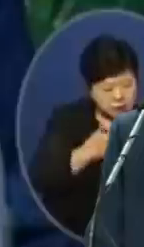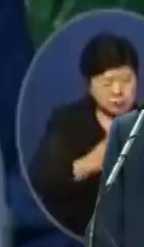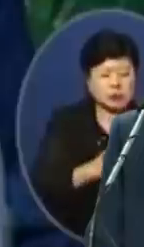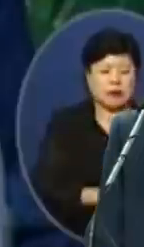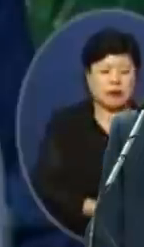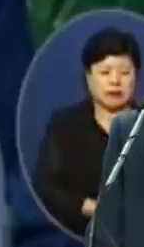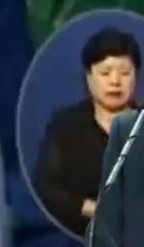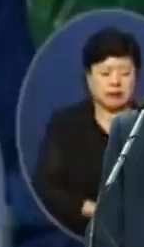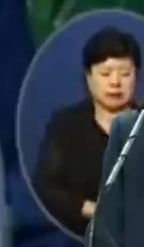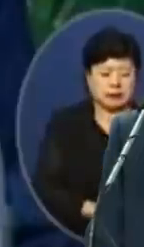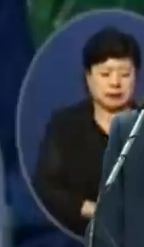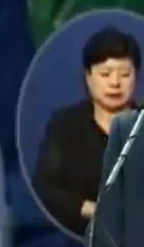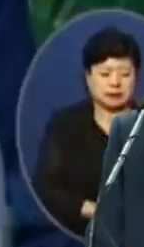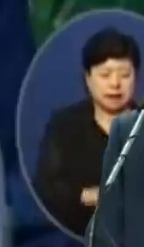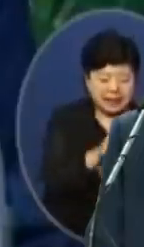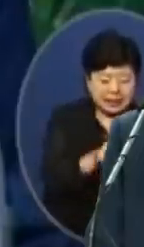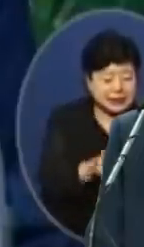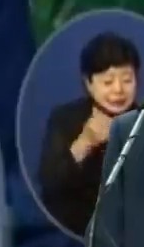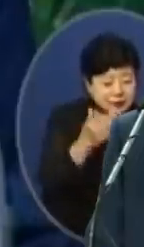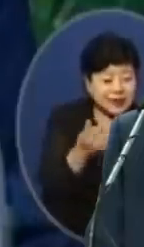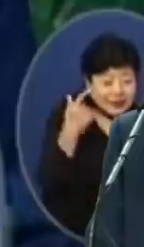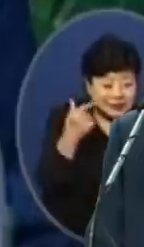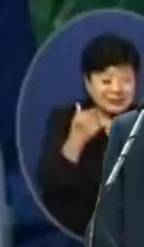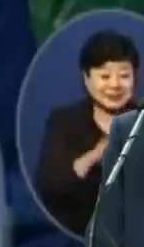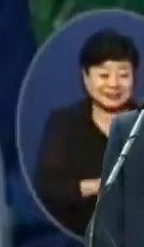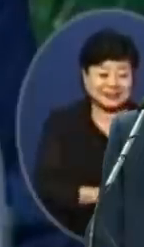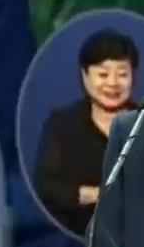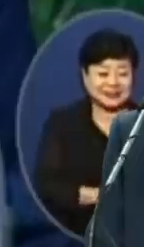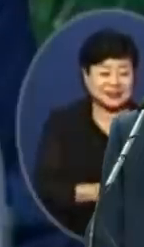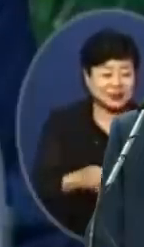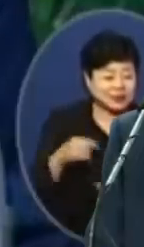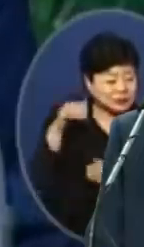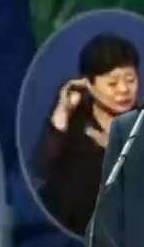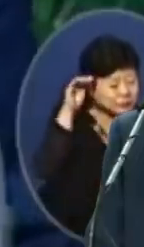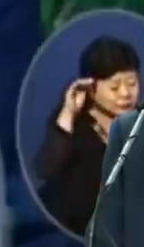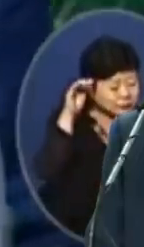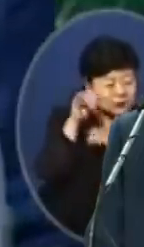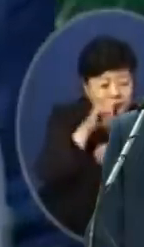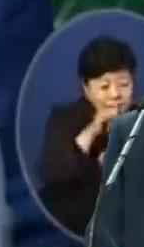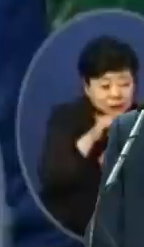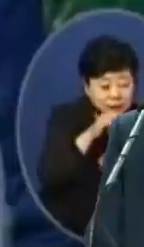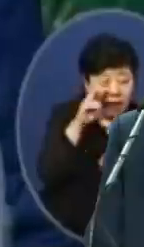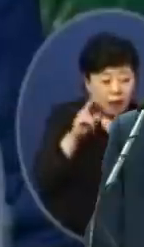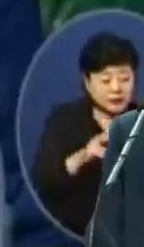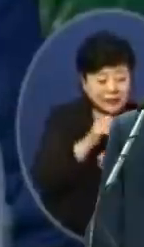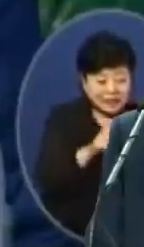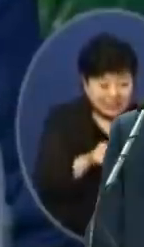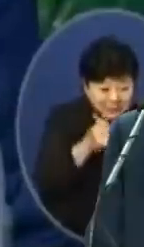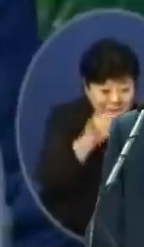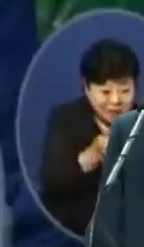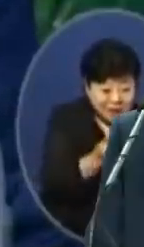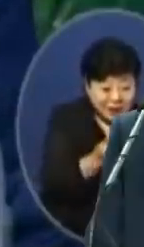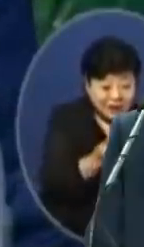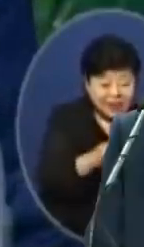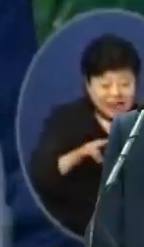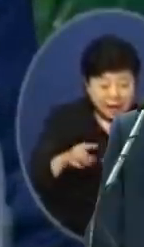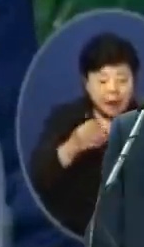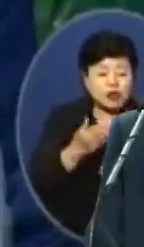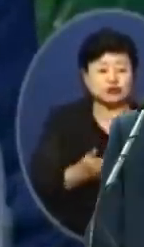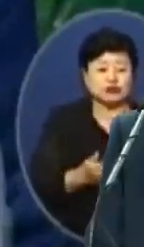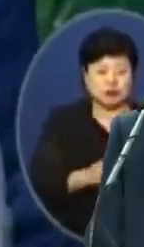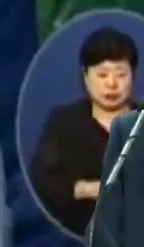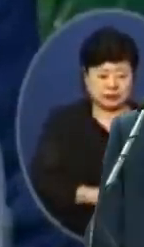돼요. 그러므로 하나님께 늘 귀를 기울이고 있으면 언제 하나님이 레마를